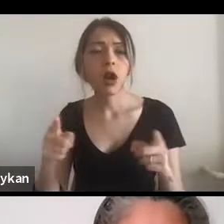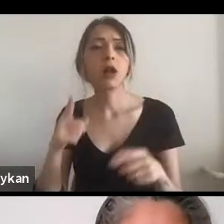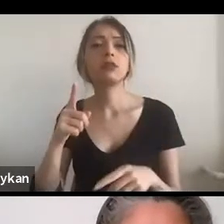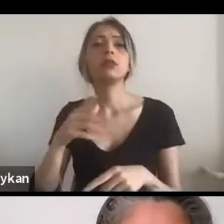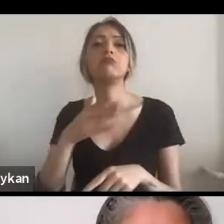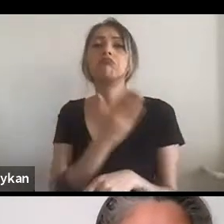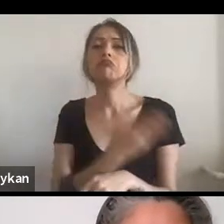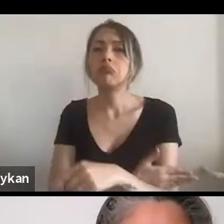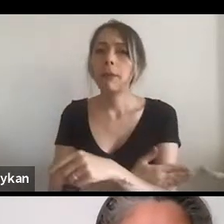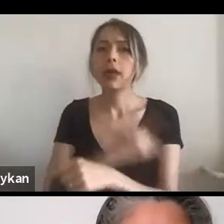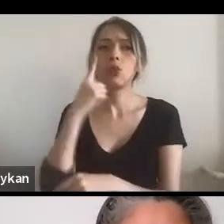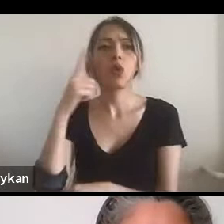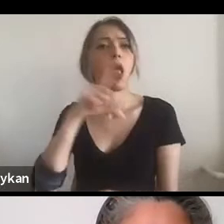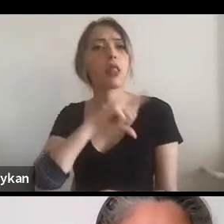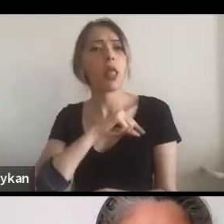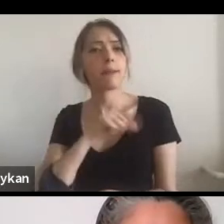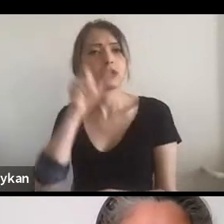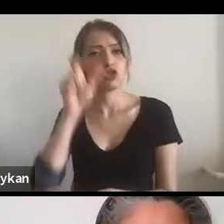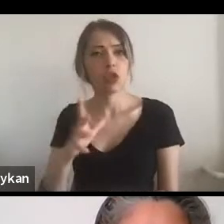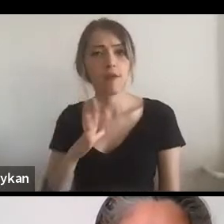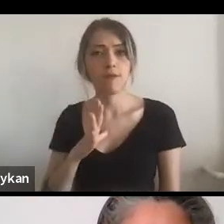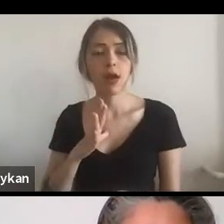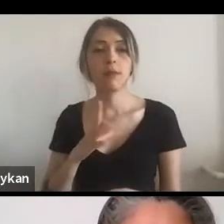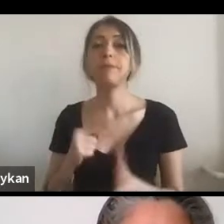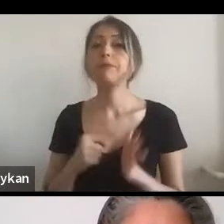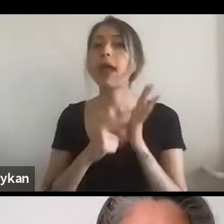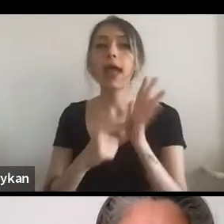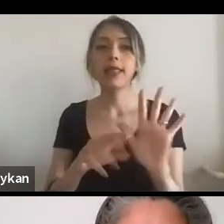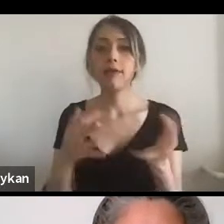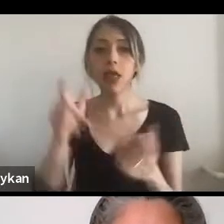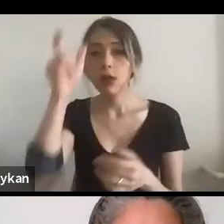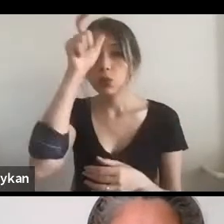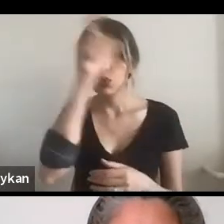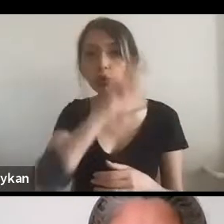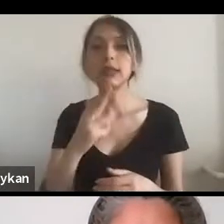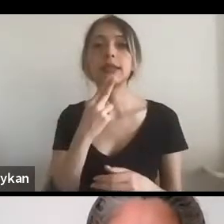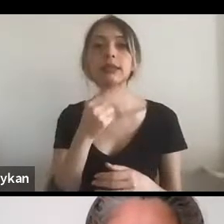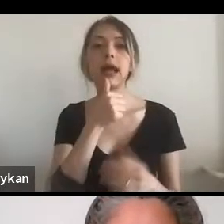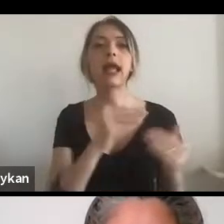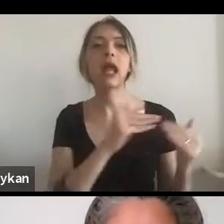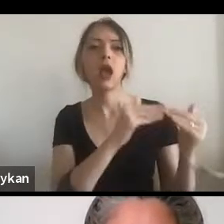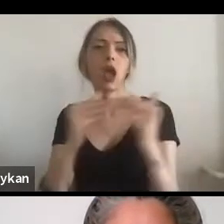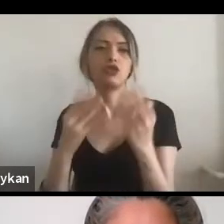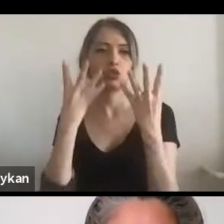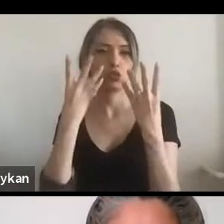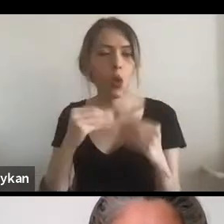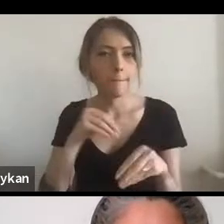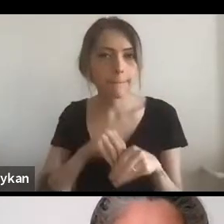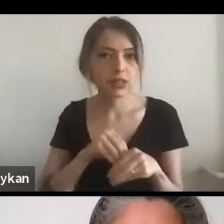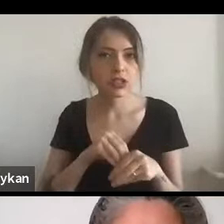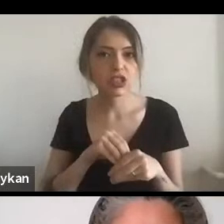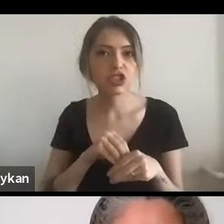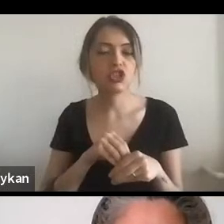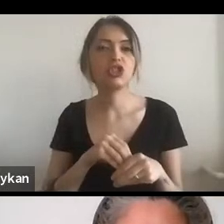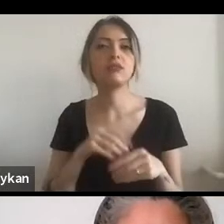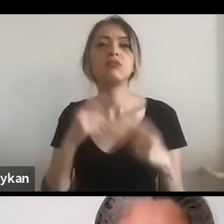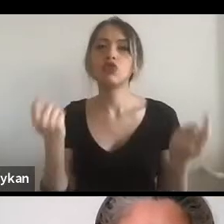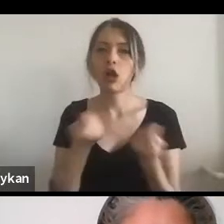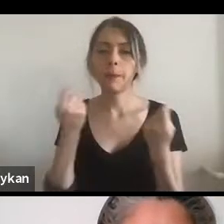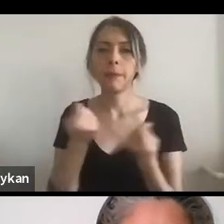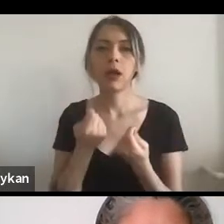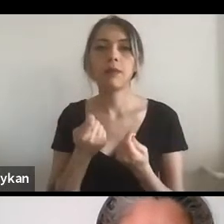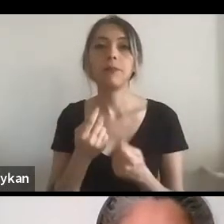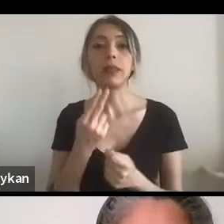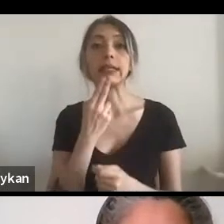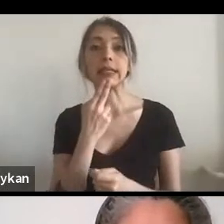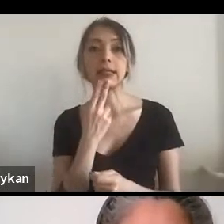bulunmaktadır. Ana hedeflerimiz Türkiye'de toplumsal cinsiyet eşitliğinin hayatın her alanına yerleşmesinin sağlanması,